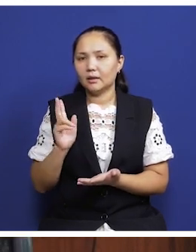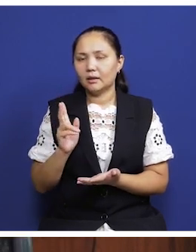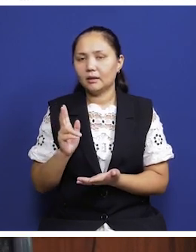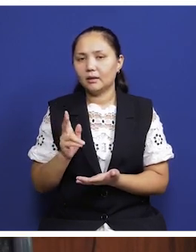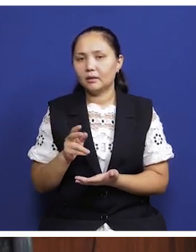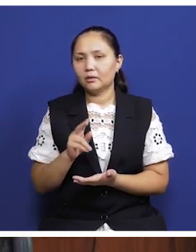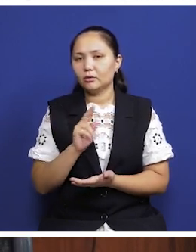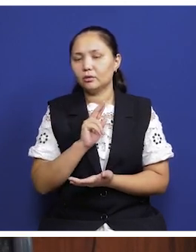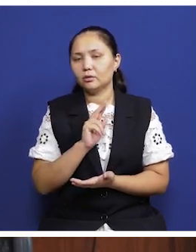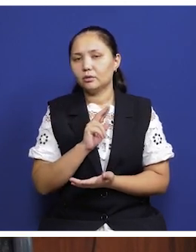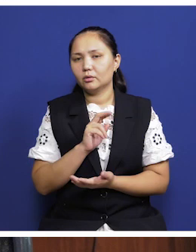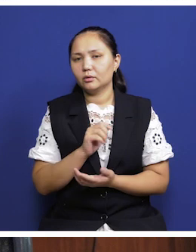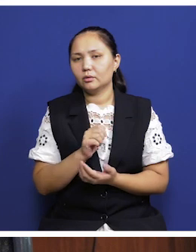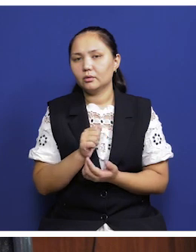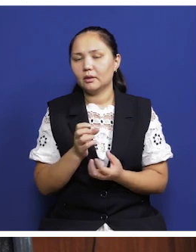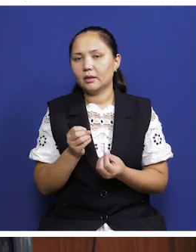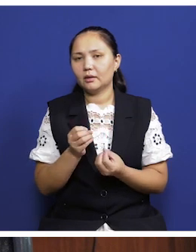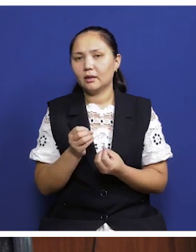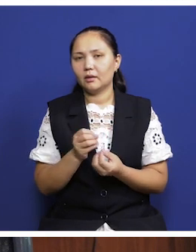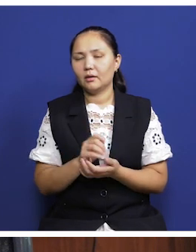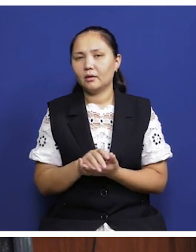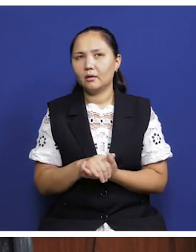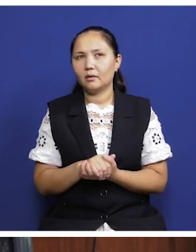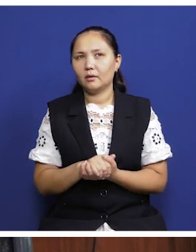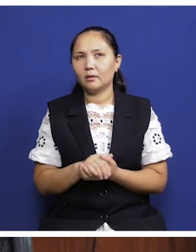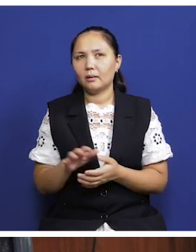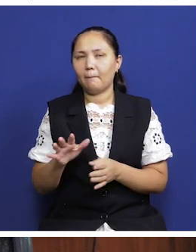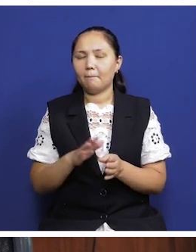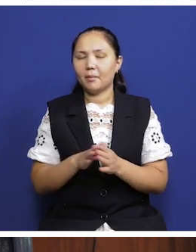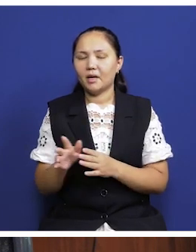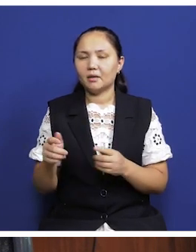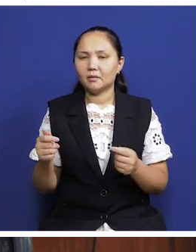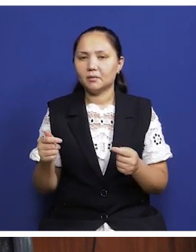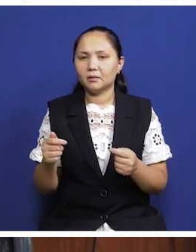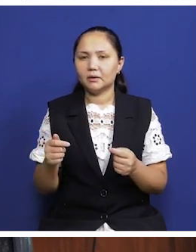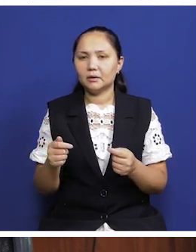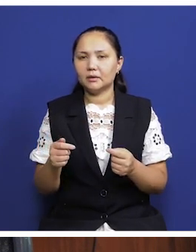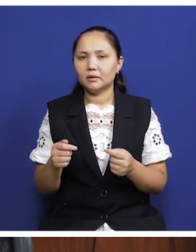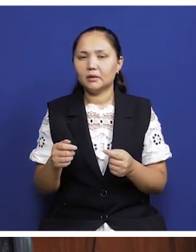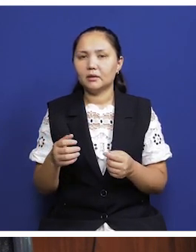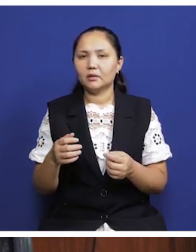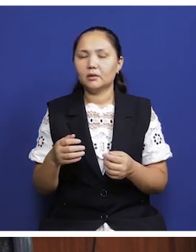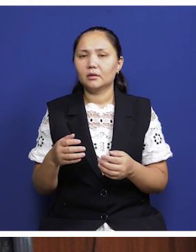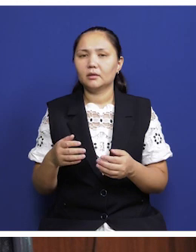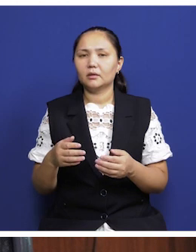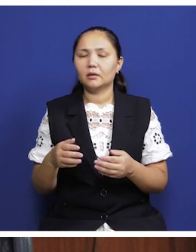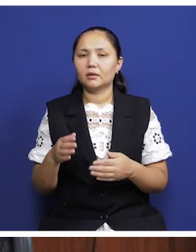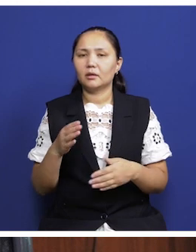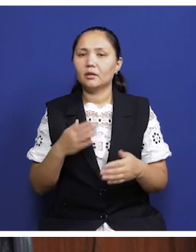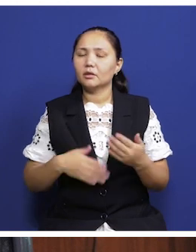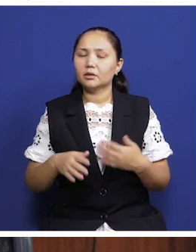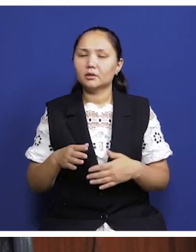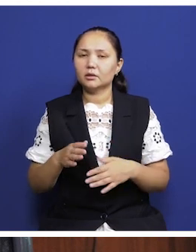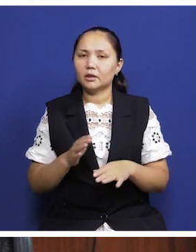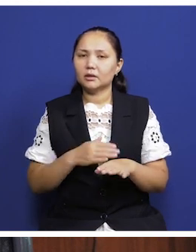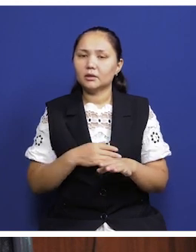кісілердің. Одан кейін жаңағы тым енді бәрі бірдей тоқтықта шалқып өмір сүріп жатырмыз деп айту